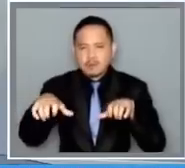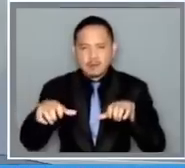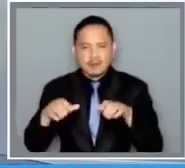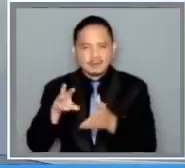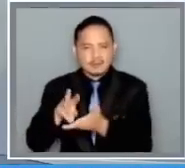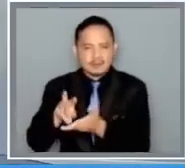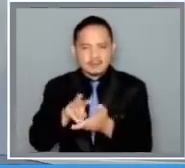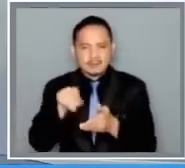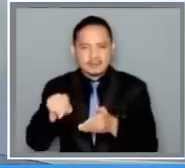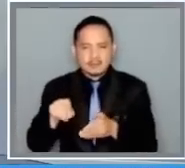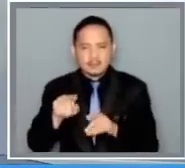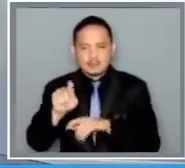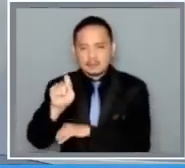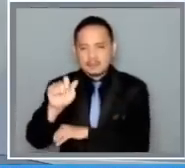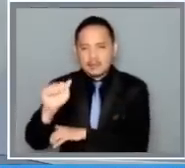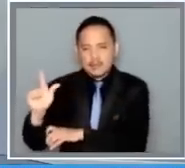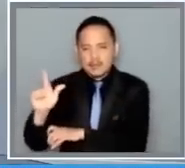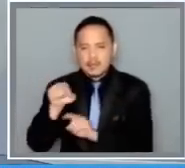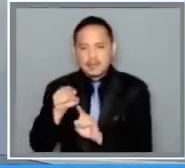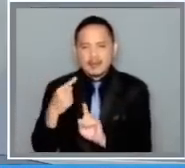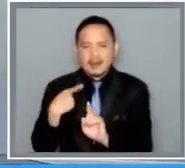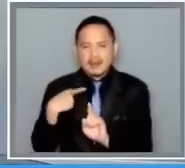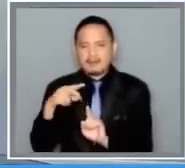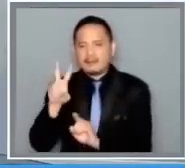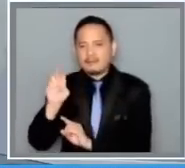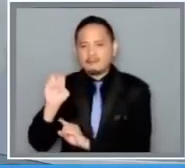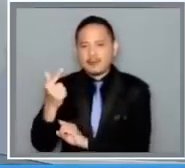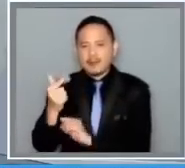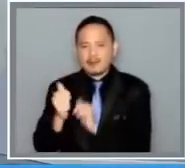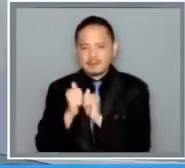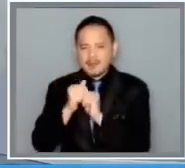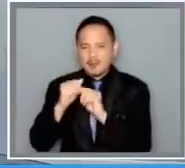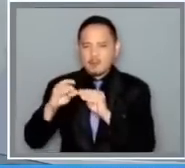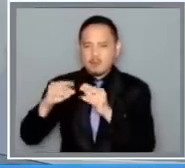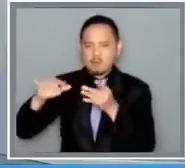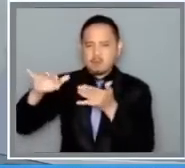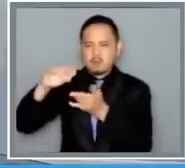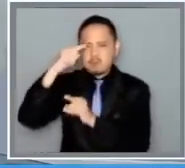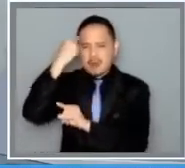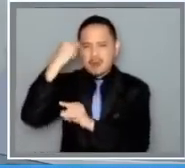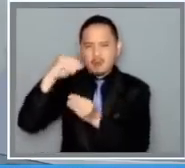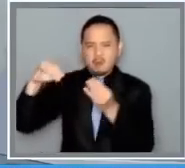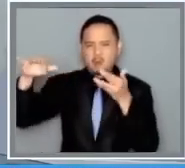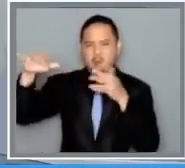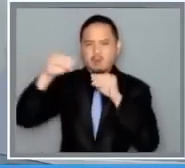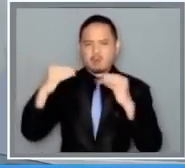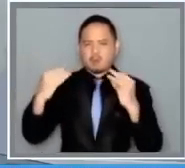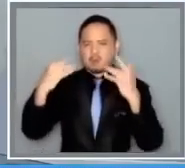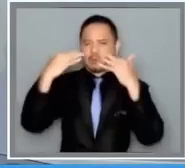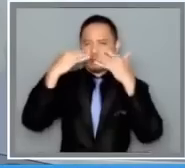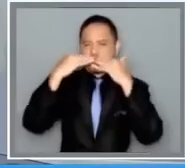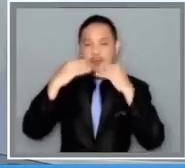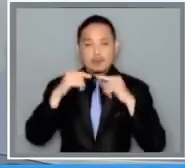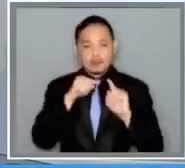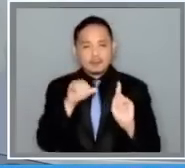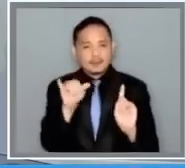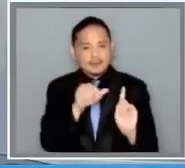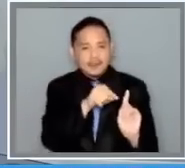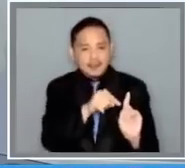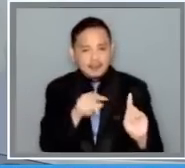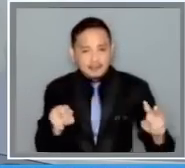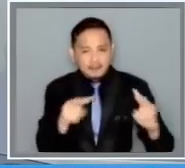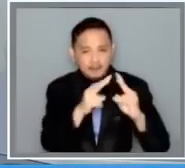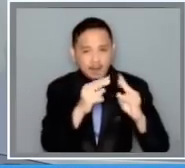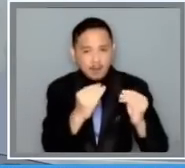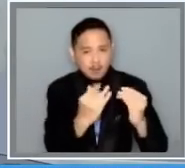nung VOG, ano? Pero dyan ba, bukod dun sa lava, Jessica, meron din bang tayo na kumbaga naaamoy na VOG o